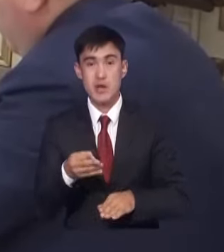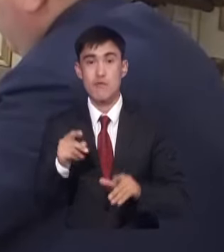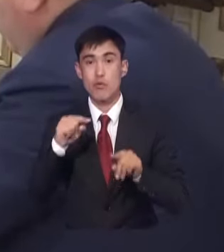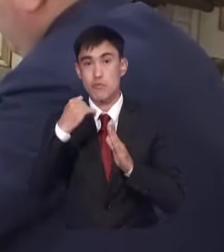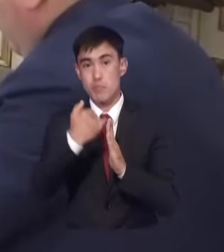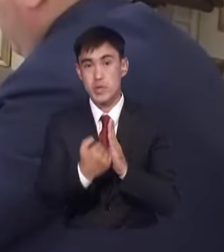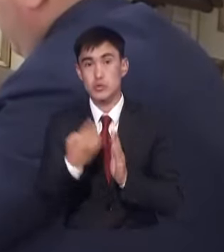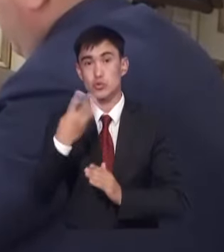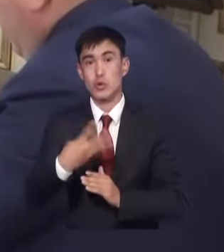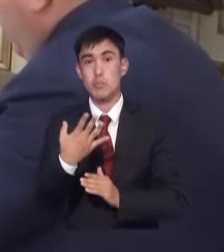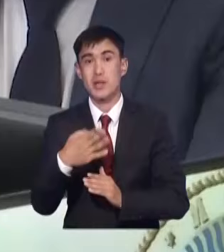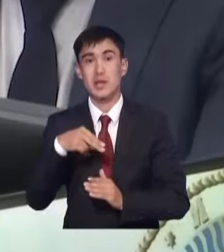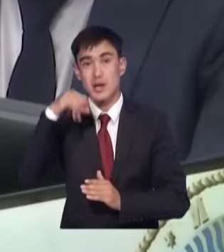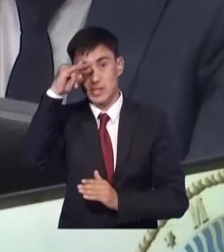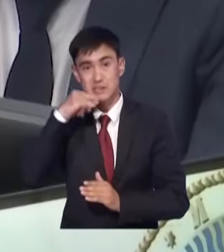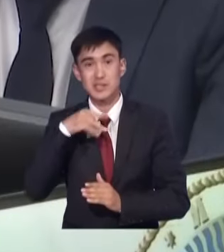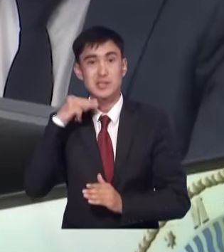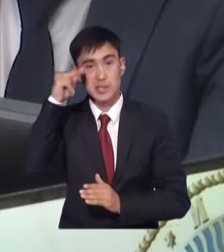перечень сопя казахстанско-американский